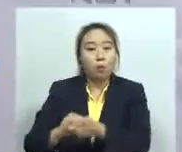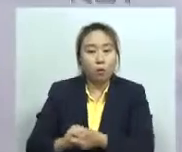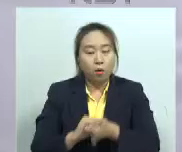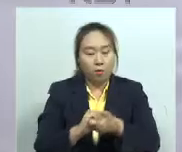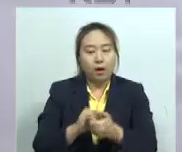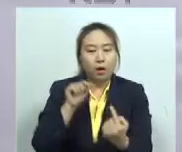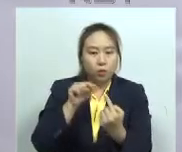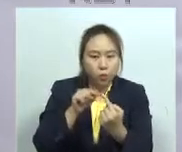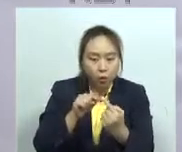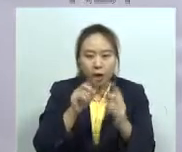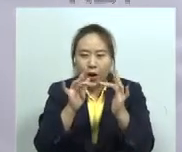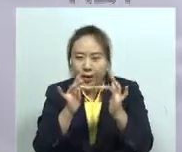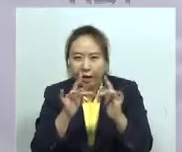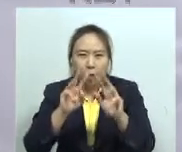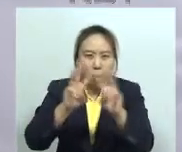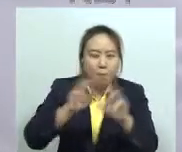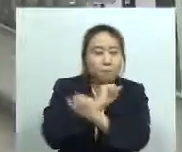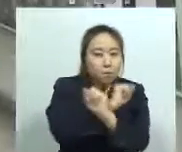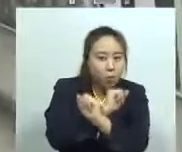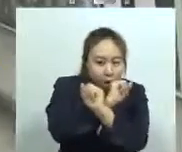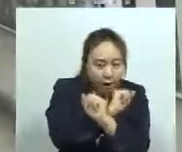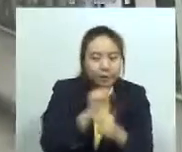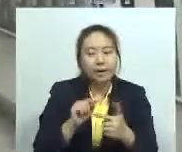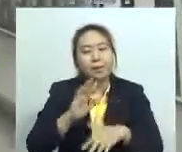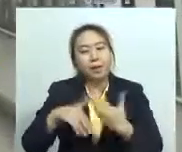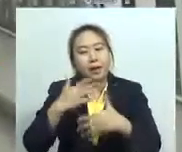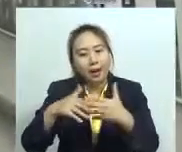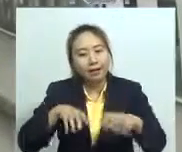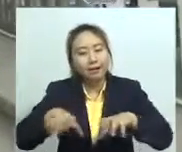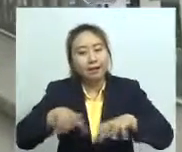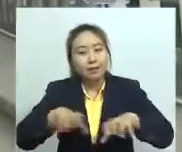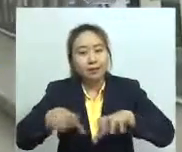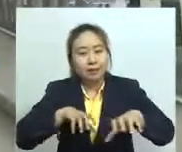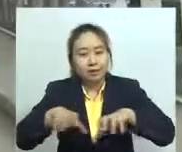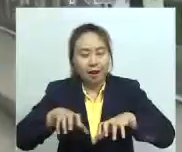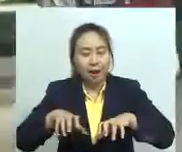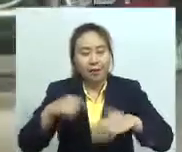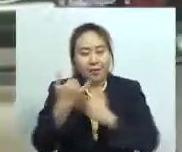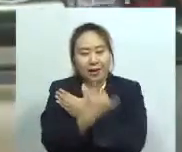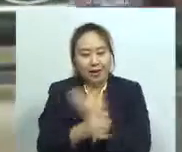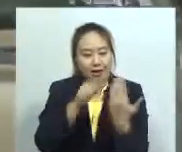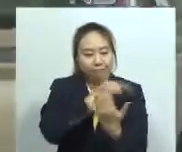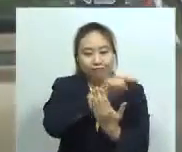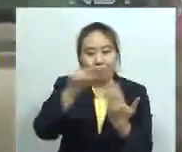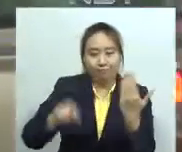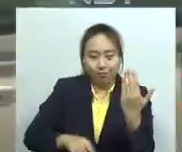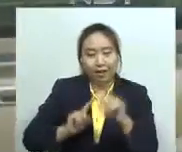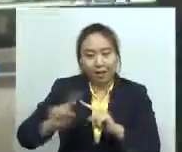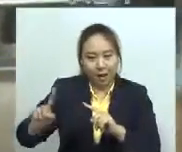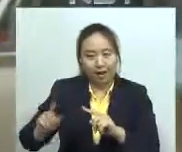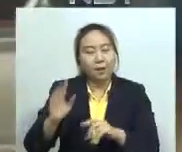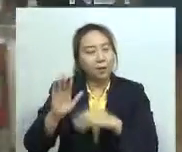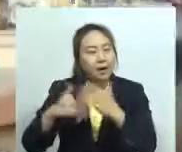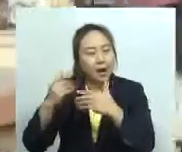ไซเบอร์พัฒนาแนวคิดเรื่องกลไกความร่วมมือด้านการบริหารจัดการชายแดนในอาเซียนพัฒนาแนวคิดของอาเ